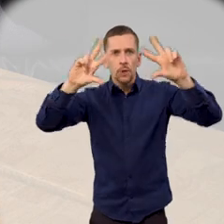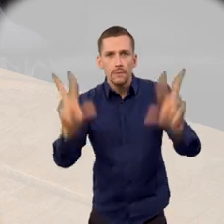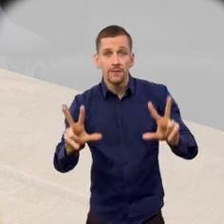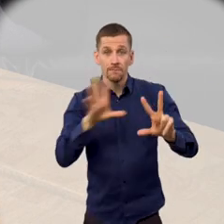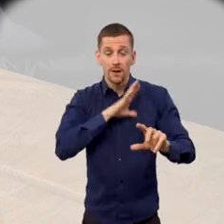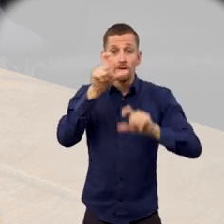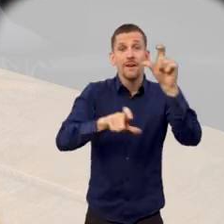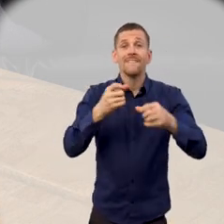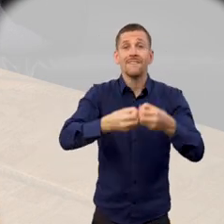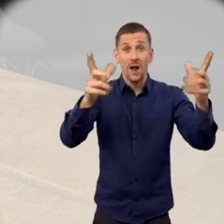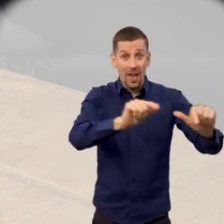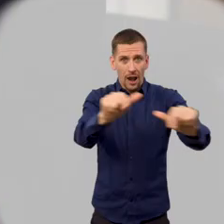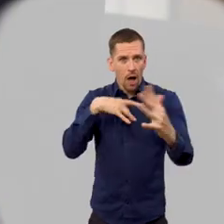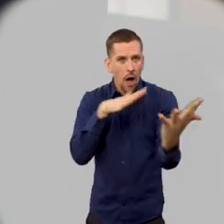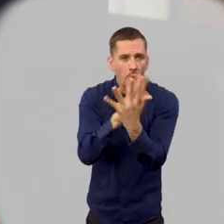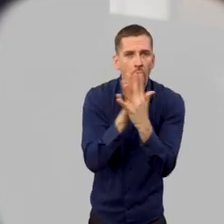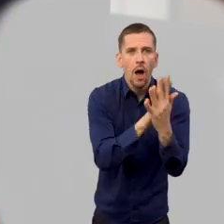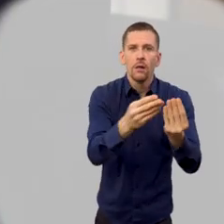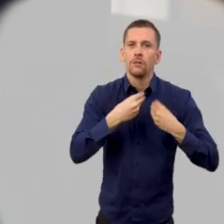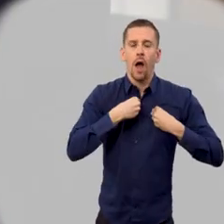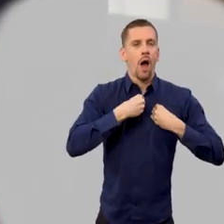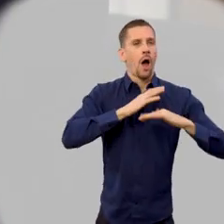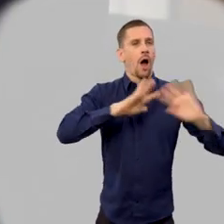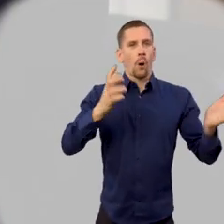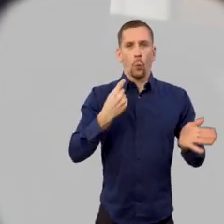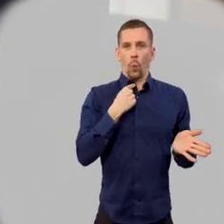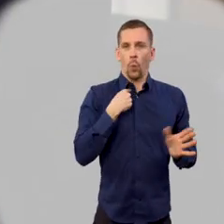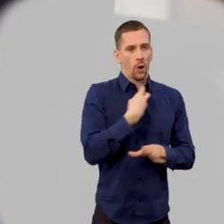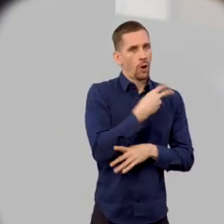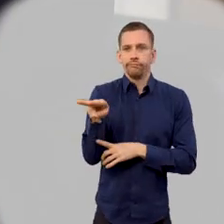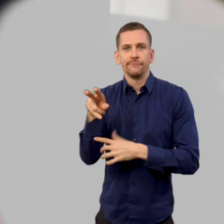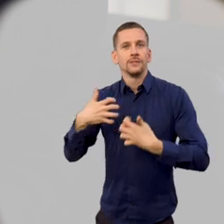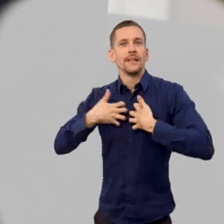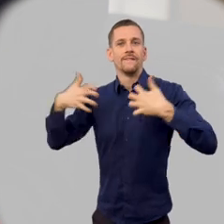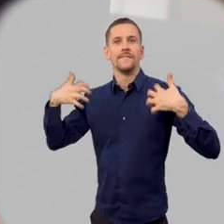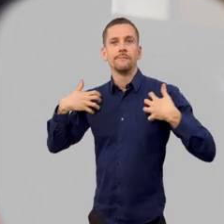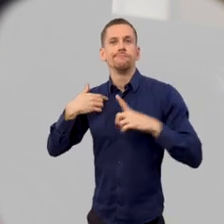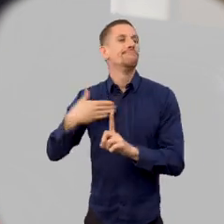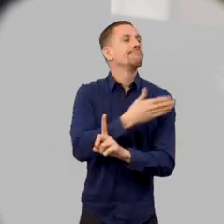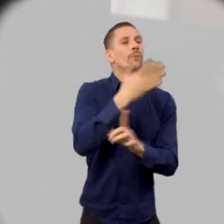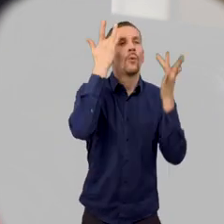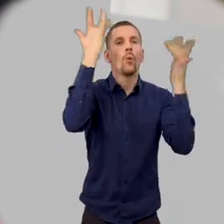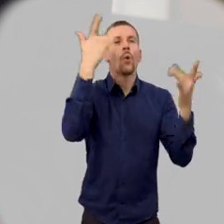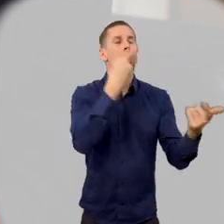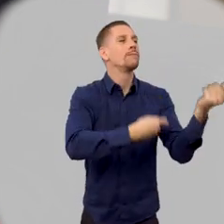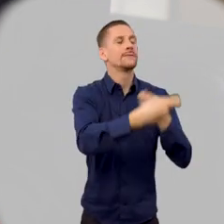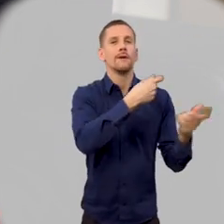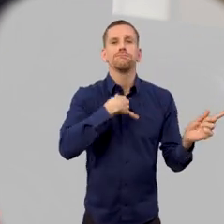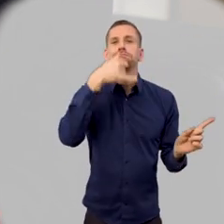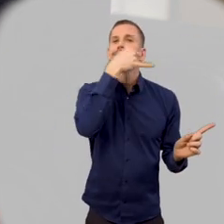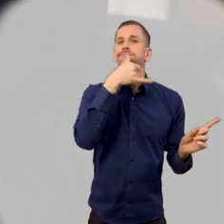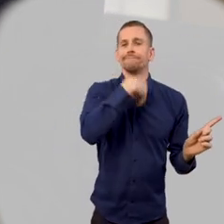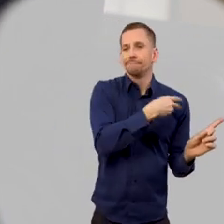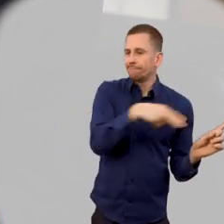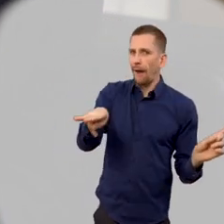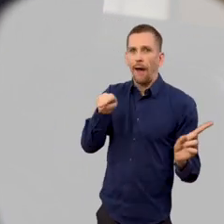puisque j'ai rencontré beaucoup de développeurs qui m'ont poussé à découvrir ce que c'était, puisque je pensais que c'était vraiment plutôt scientifique, etc. Alors que moi,